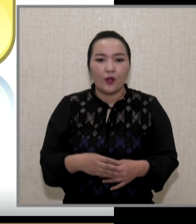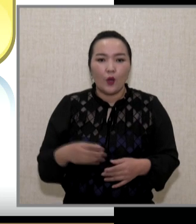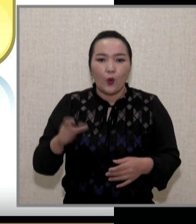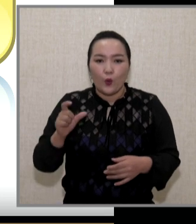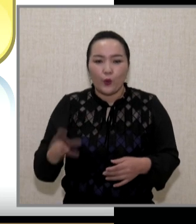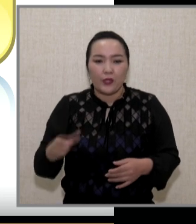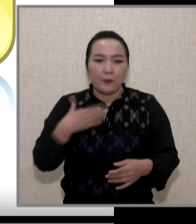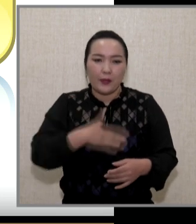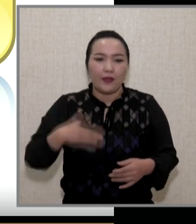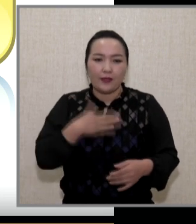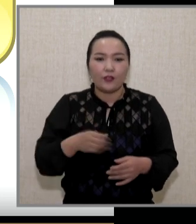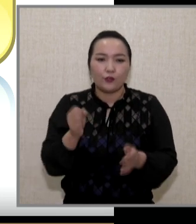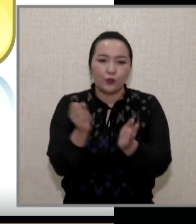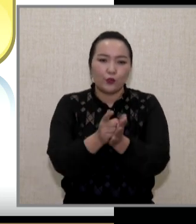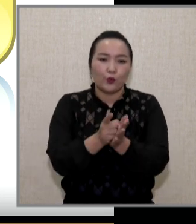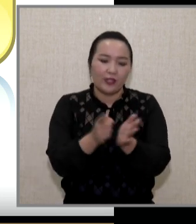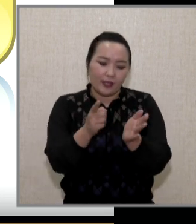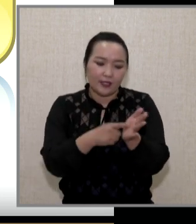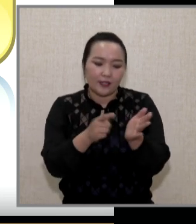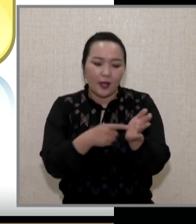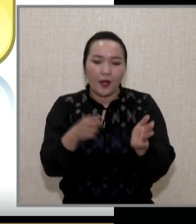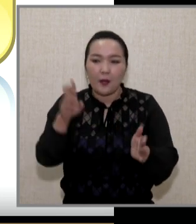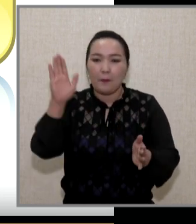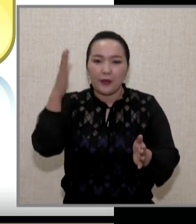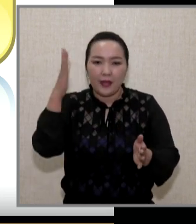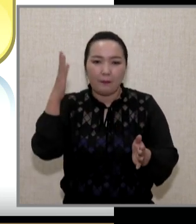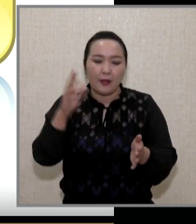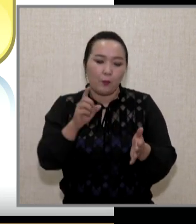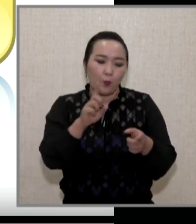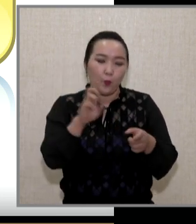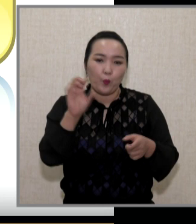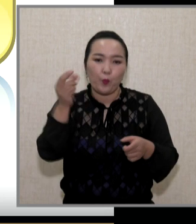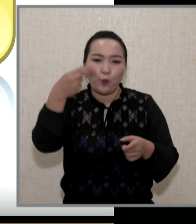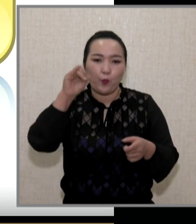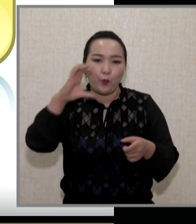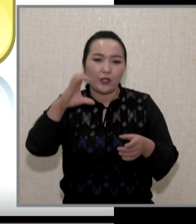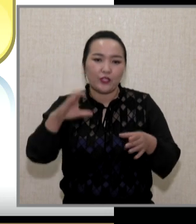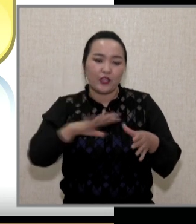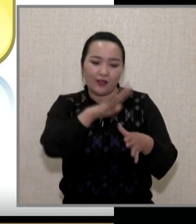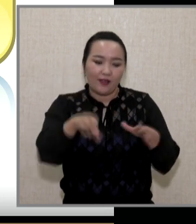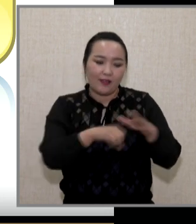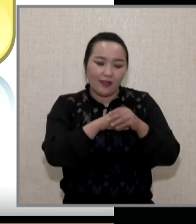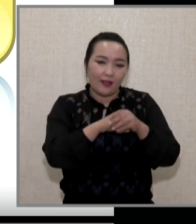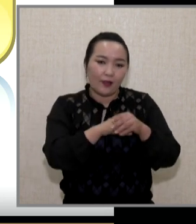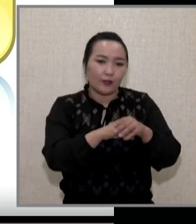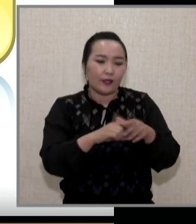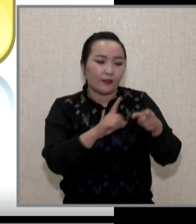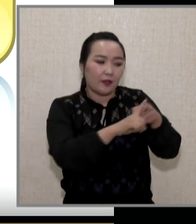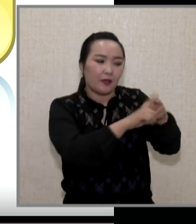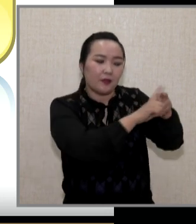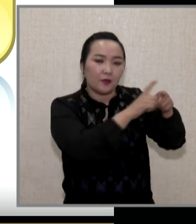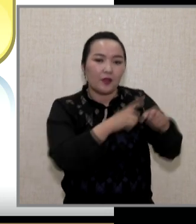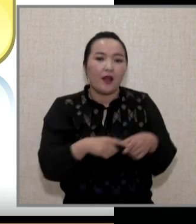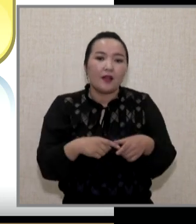чанартай уурга, нүүрс ус, тос, эрдэс өдэс, аминд эмүүдээр баялаг байдаг. За хамгийн их агуулдаг нь хүүхдүүд та